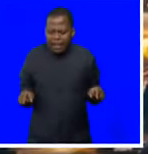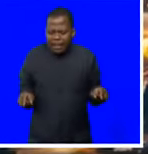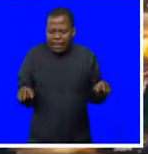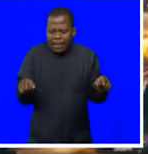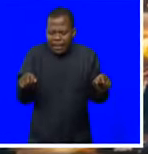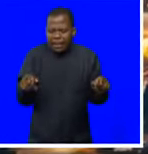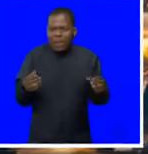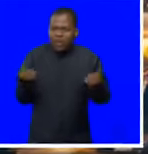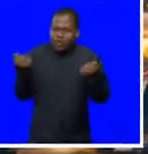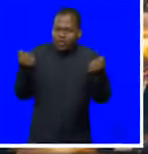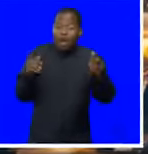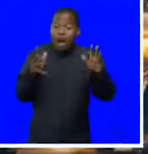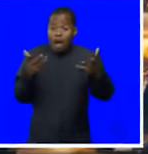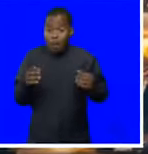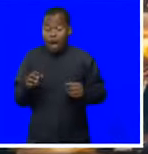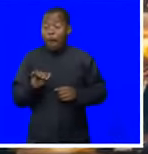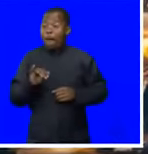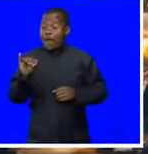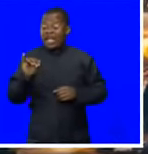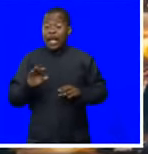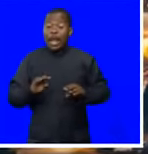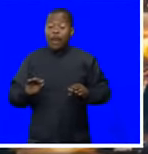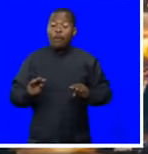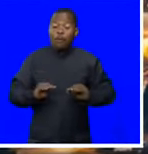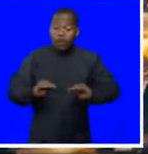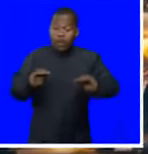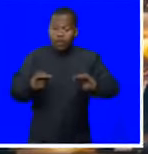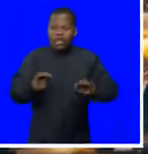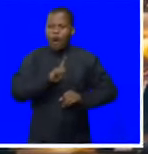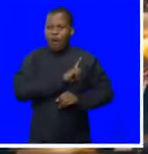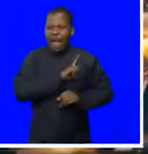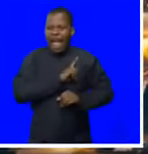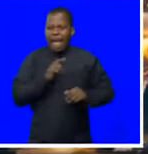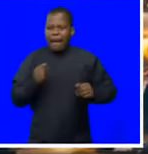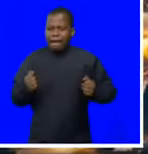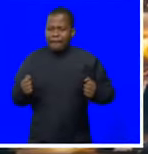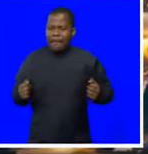ke ifundisa ke bashayeli nje bese kwenzeke tingodi daso ke sitimela.